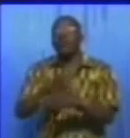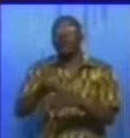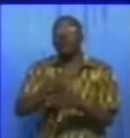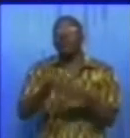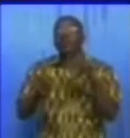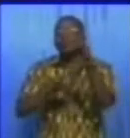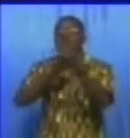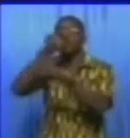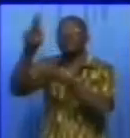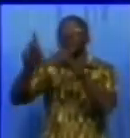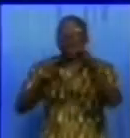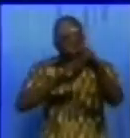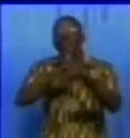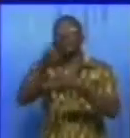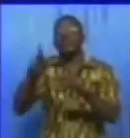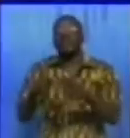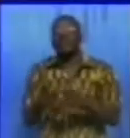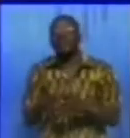Salinana.